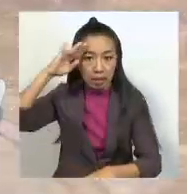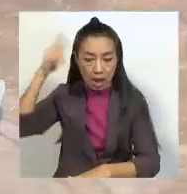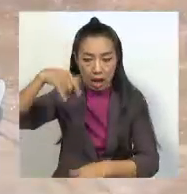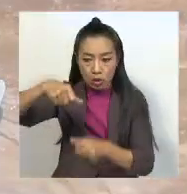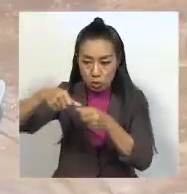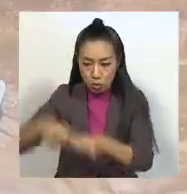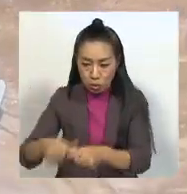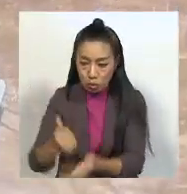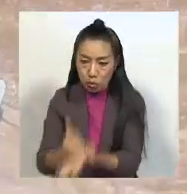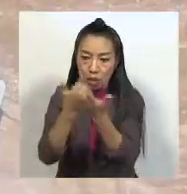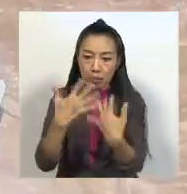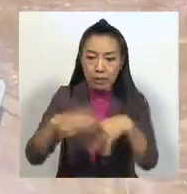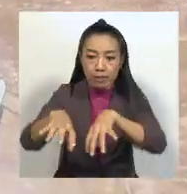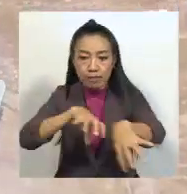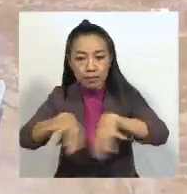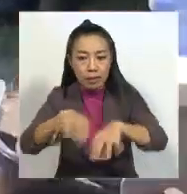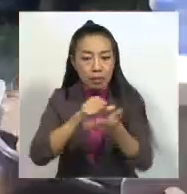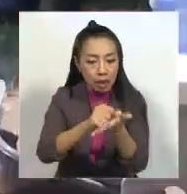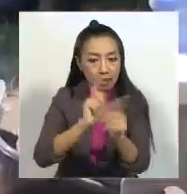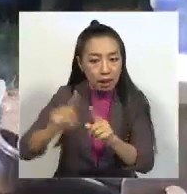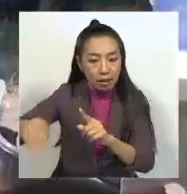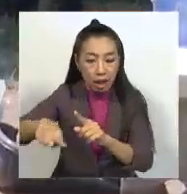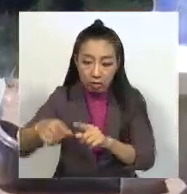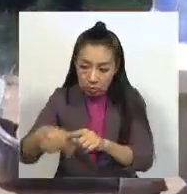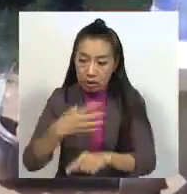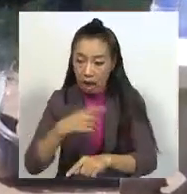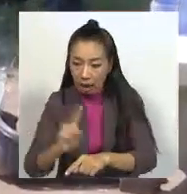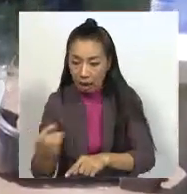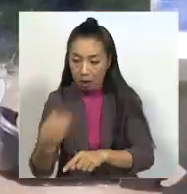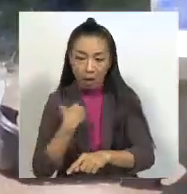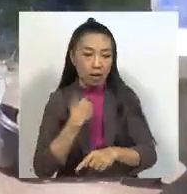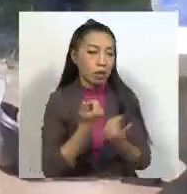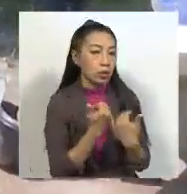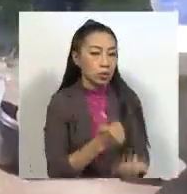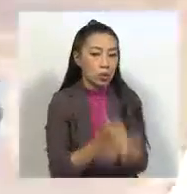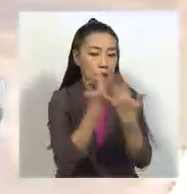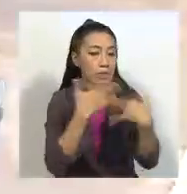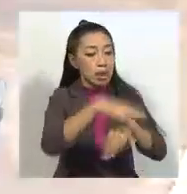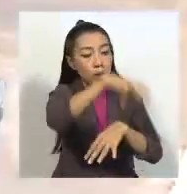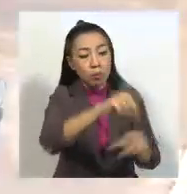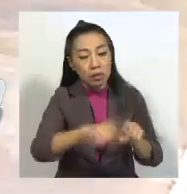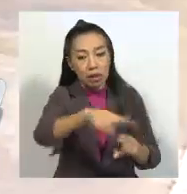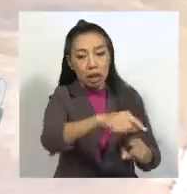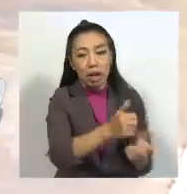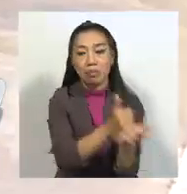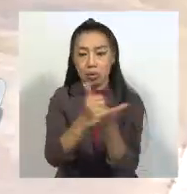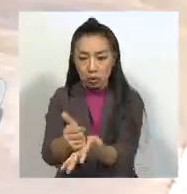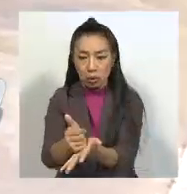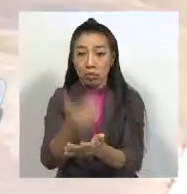านในเรื่องของการอำนวยความสะดวกในการที่จะประสานเรื่องความช่วยเหลือกับหน่วยงานอื่นๆในด้านนอก